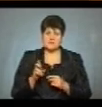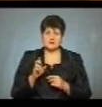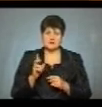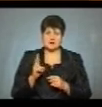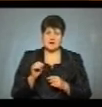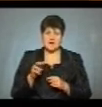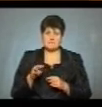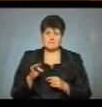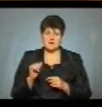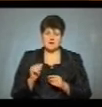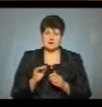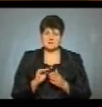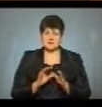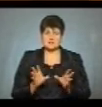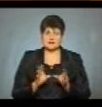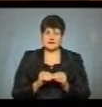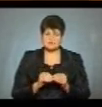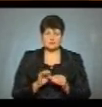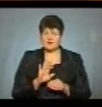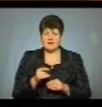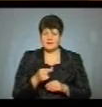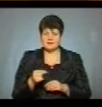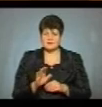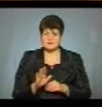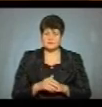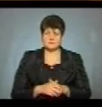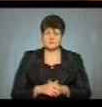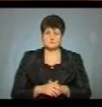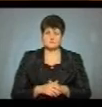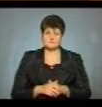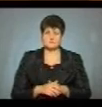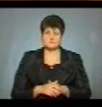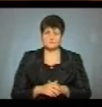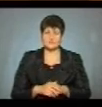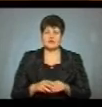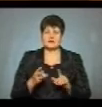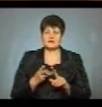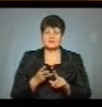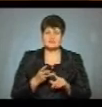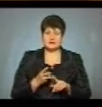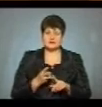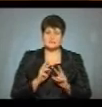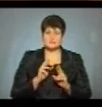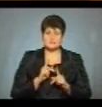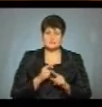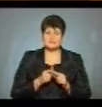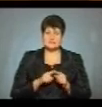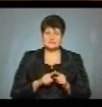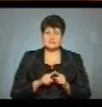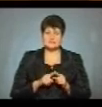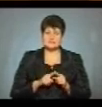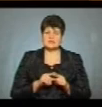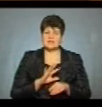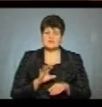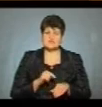написати разом, а не з дефісом, як це було раніше. Ну і третій типовий недолік – це збіг двох знаків. Не всі